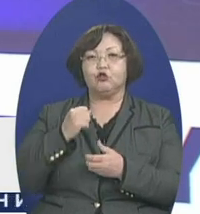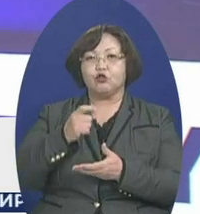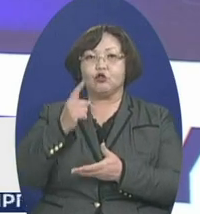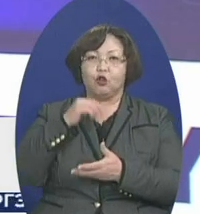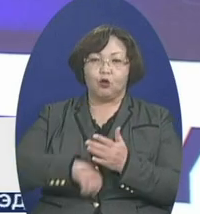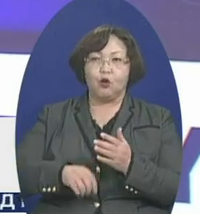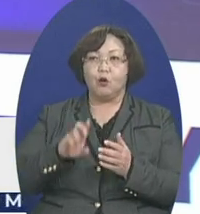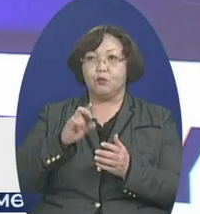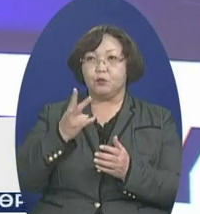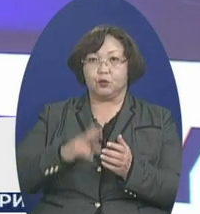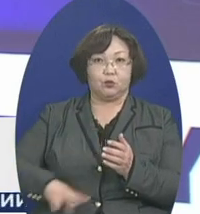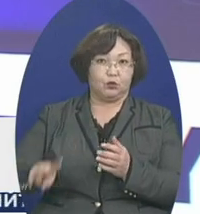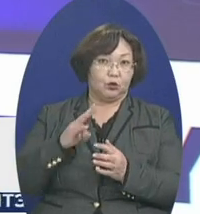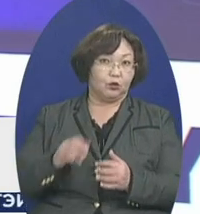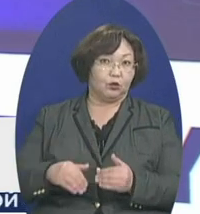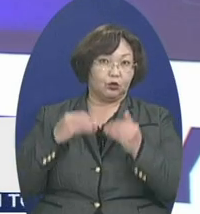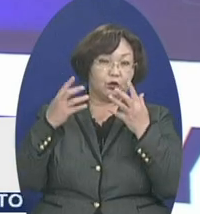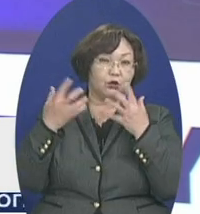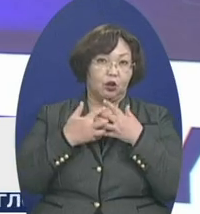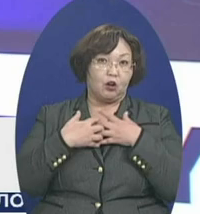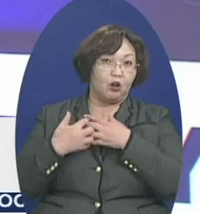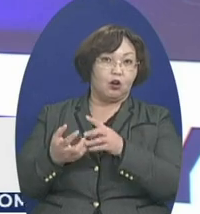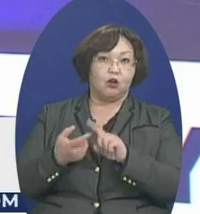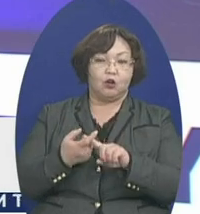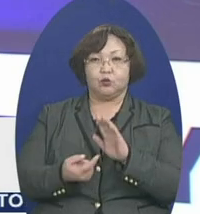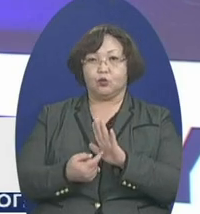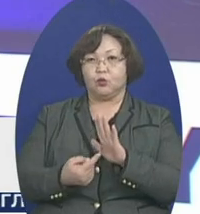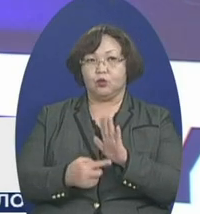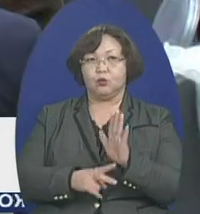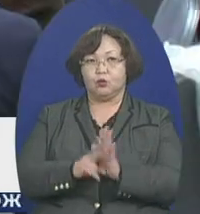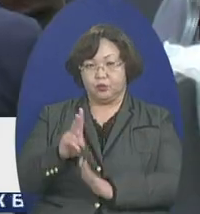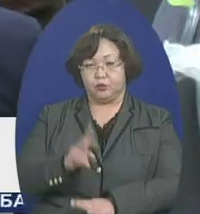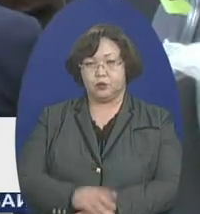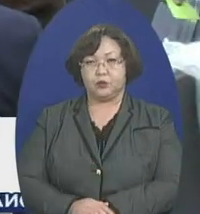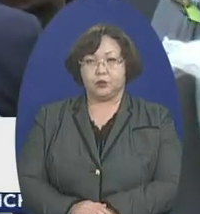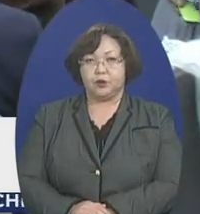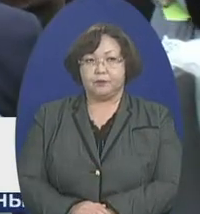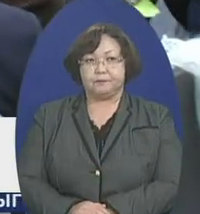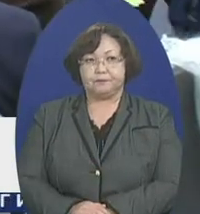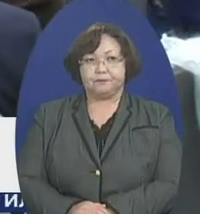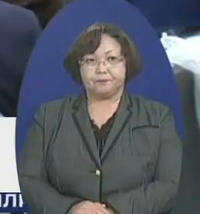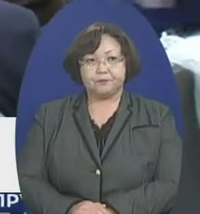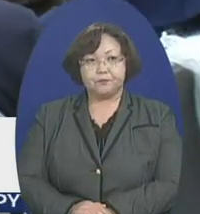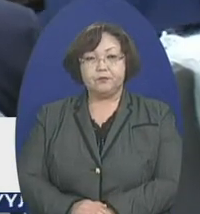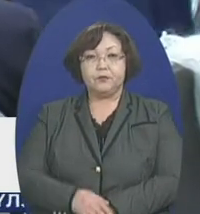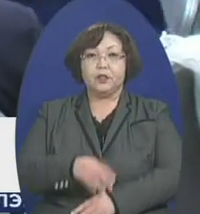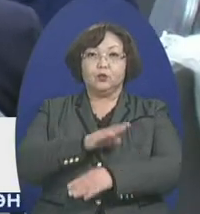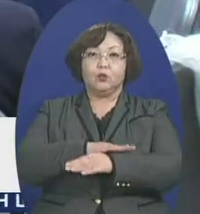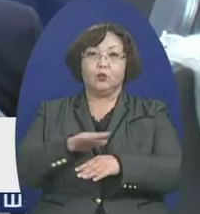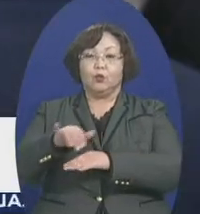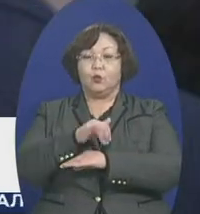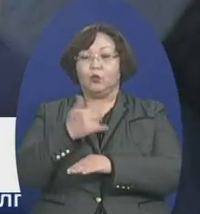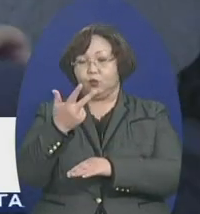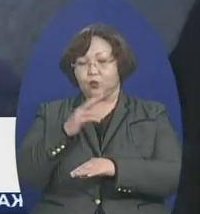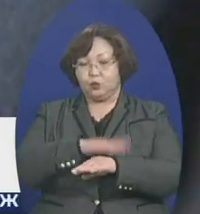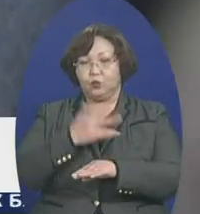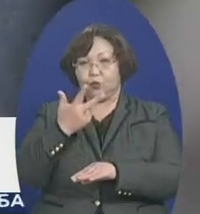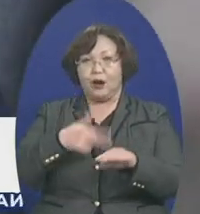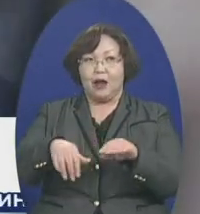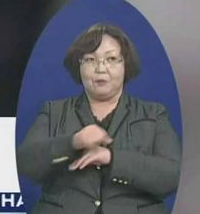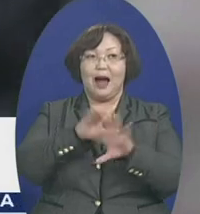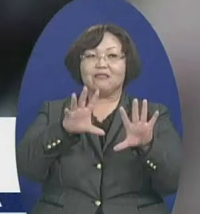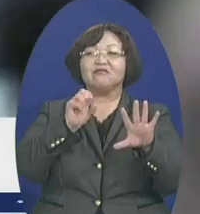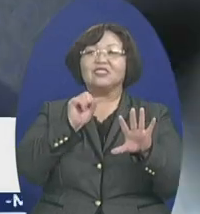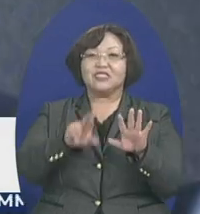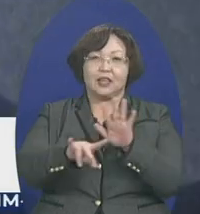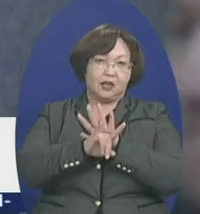нутгийн хөгжилтэй уялдаад ингэ явна явна гэсэн ийм том үндсэн концепт явж байгаа гэж онцлогддог. Мөн зүүн гурван аймагт 10 сая гаруй мал бий. Дээр нь Монгол